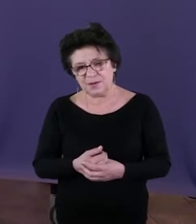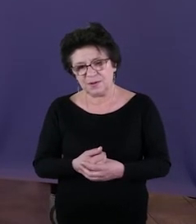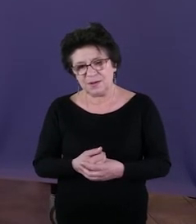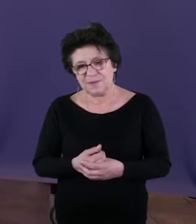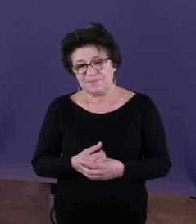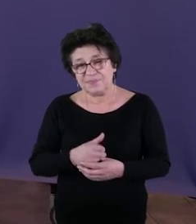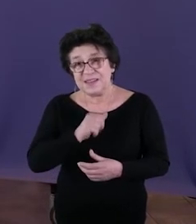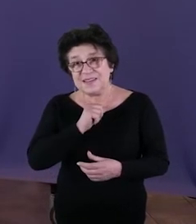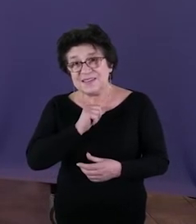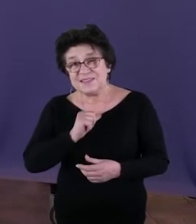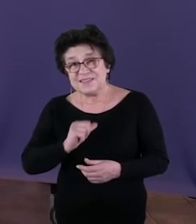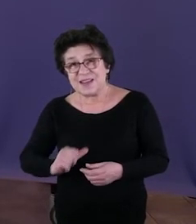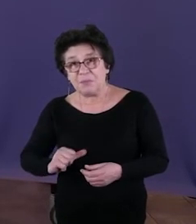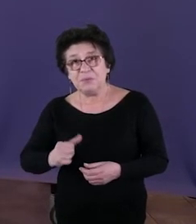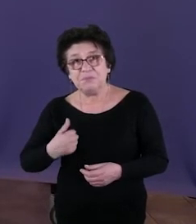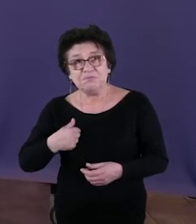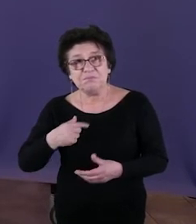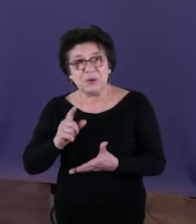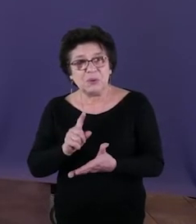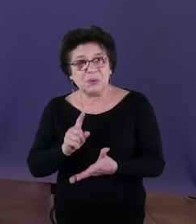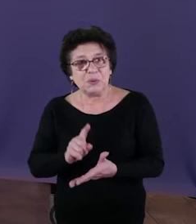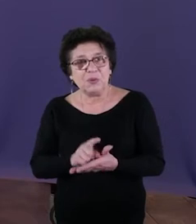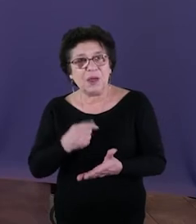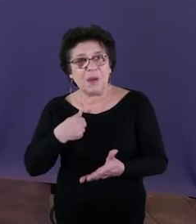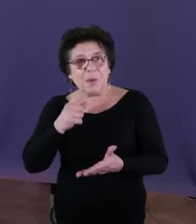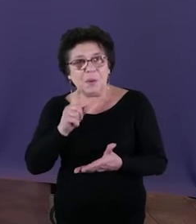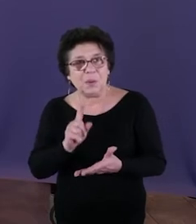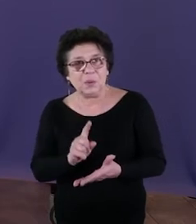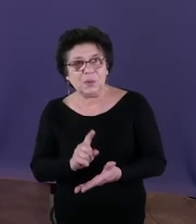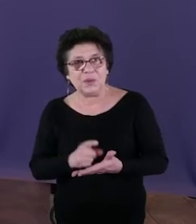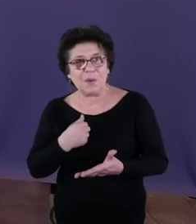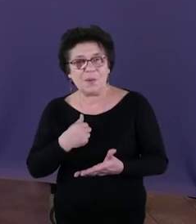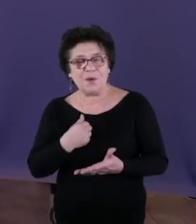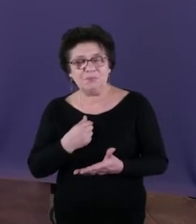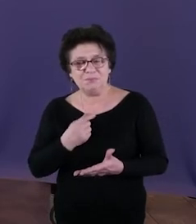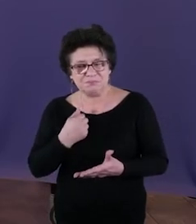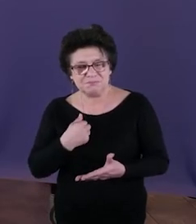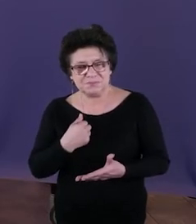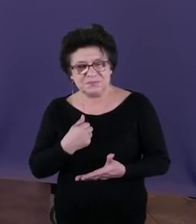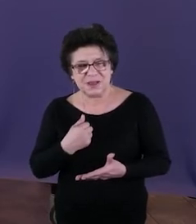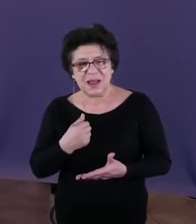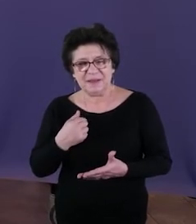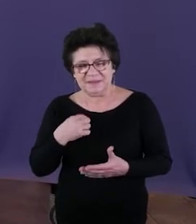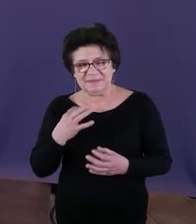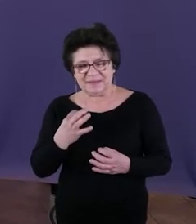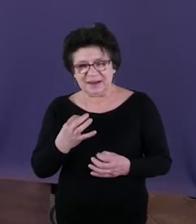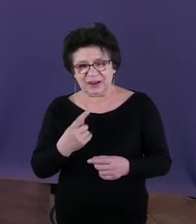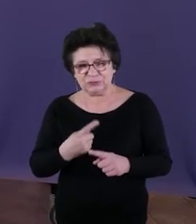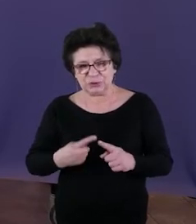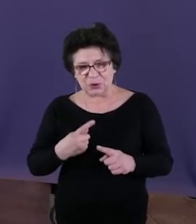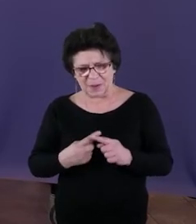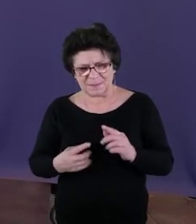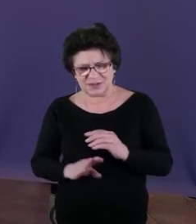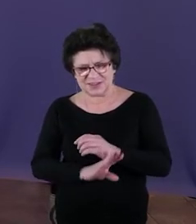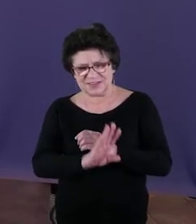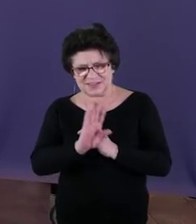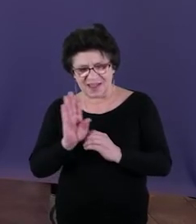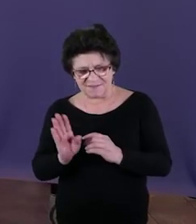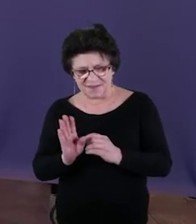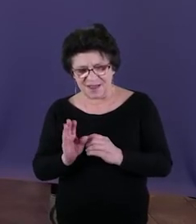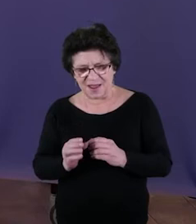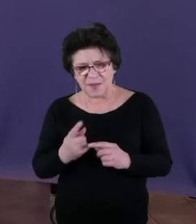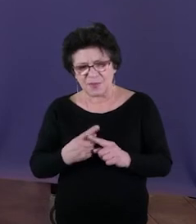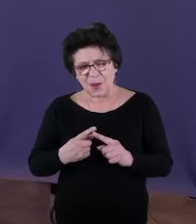sami zgadywać i dowiadywać się czegoś więcej i ja Teraz przedstawię kilka takich historii związanych z moim